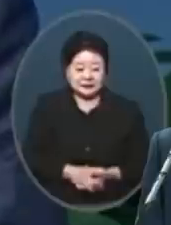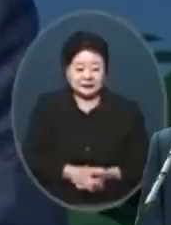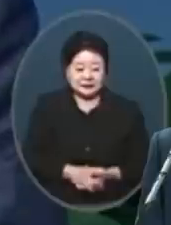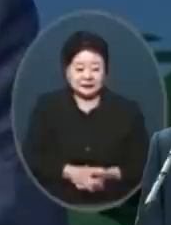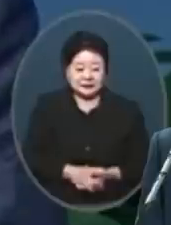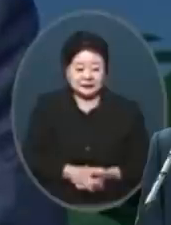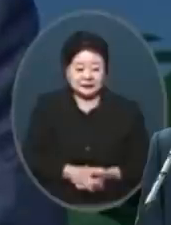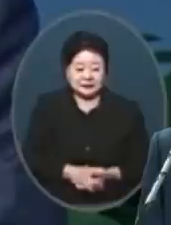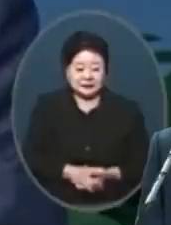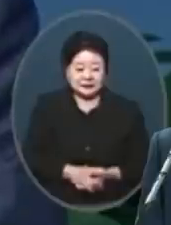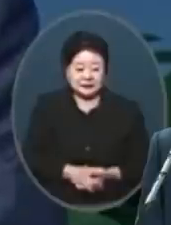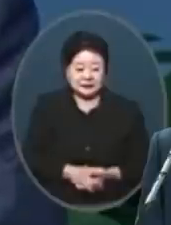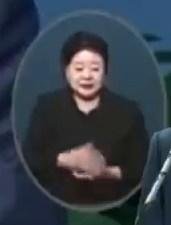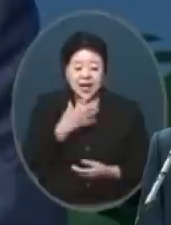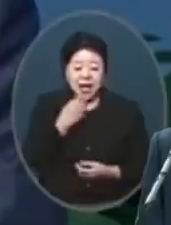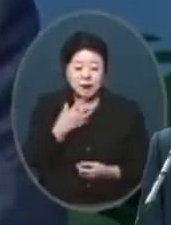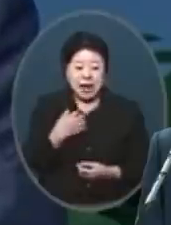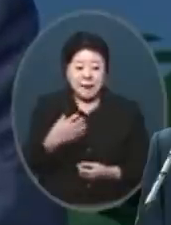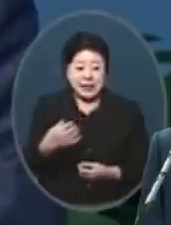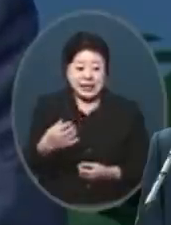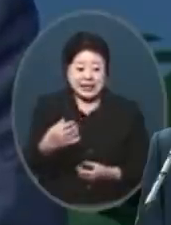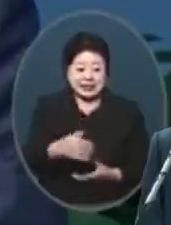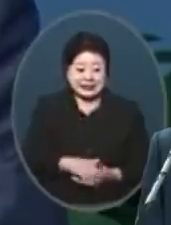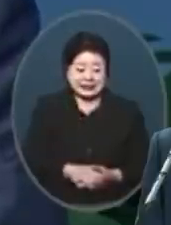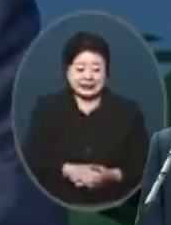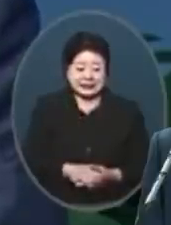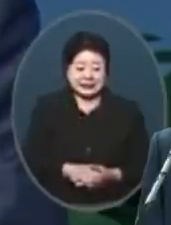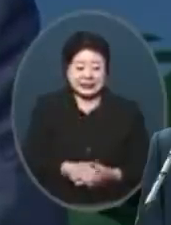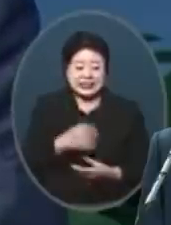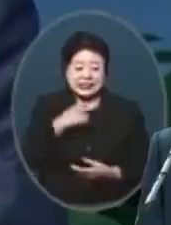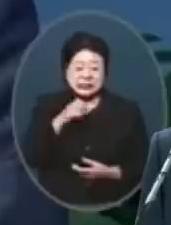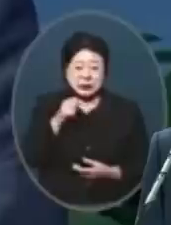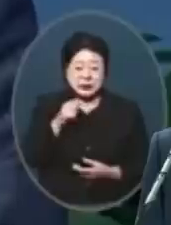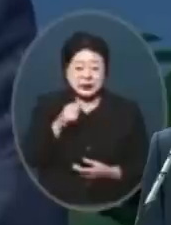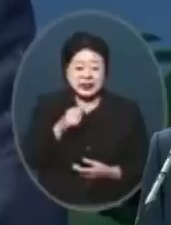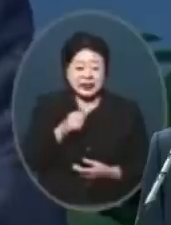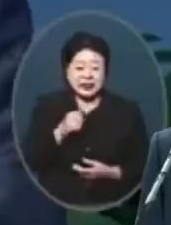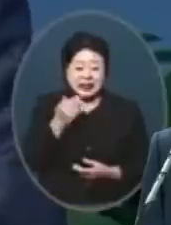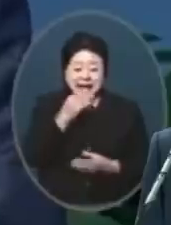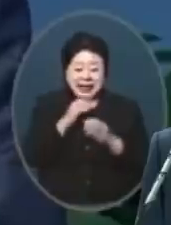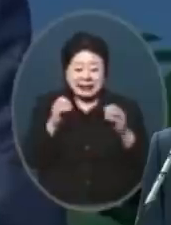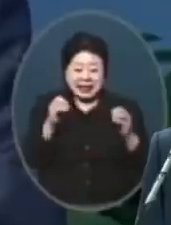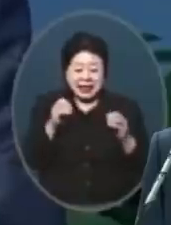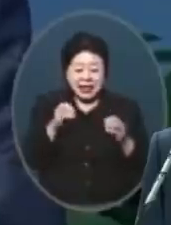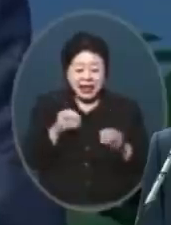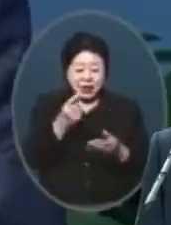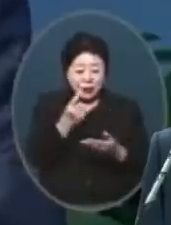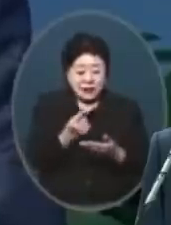아브라함이 75세 가나안 땅에 와서